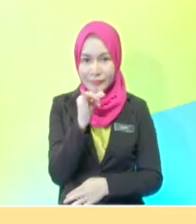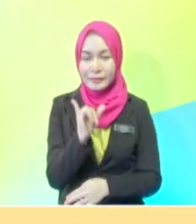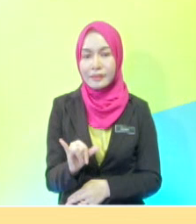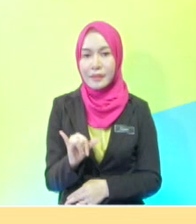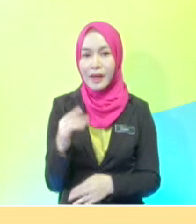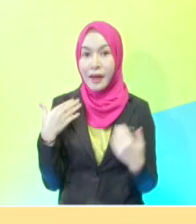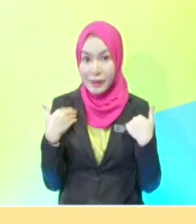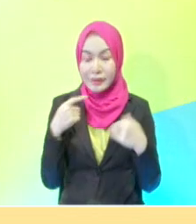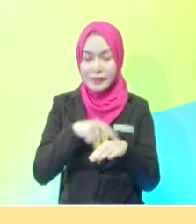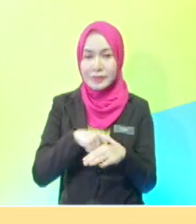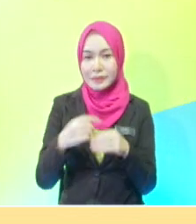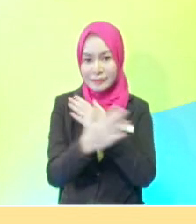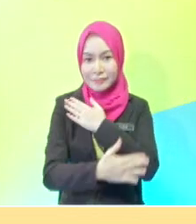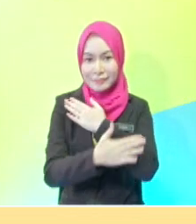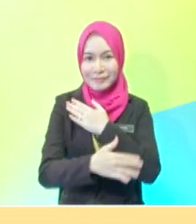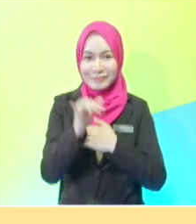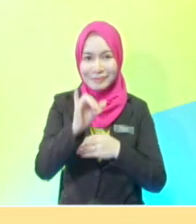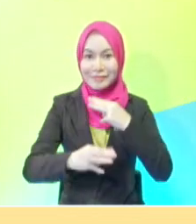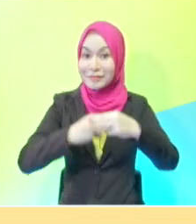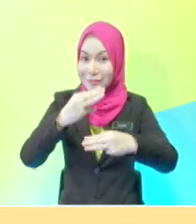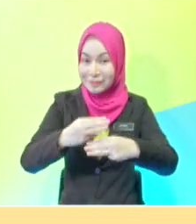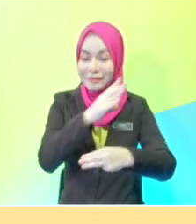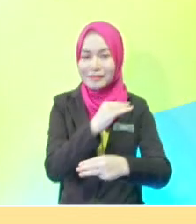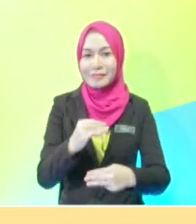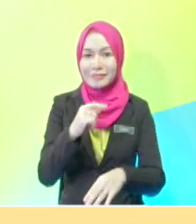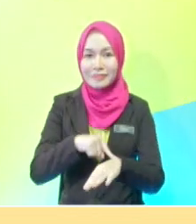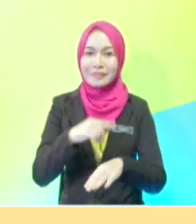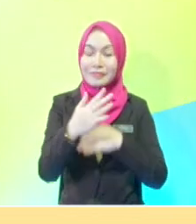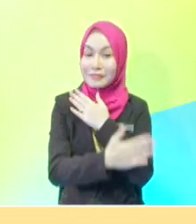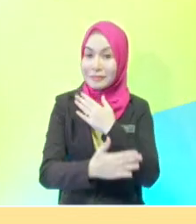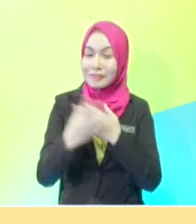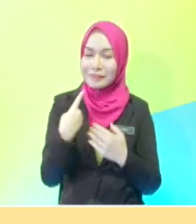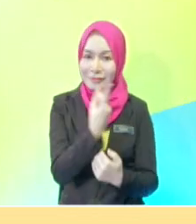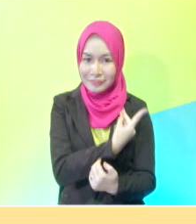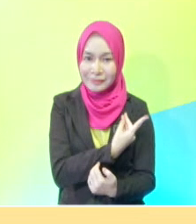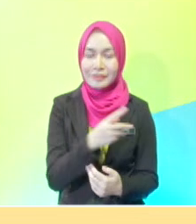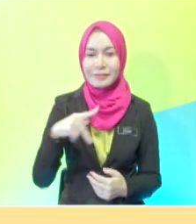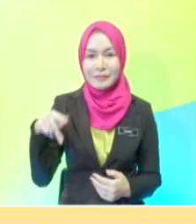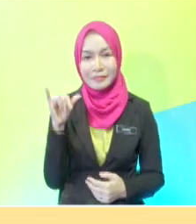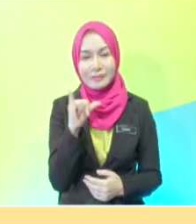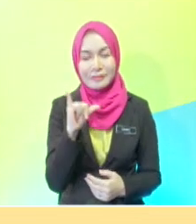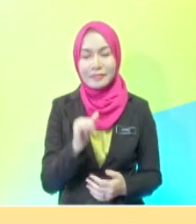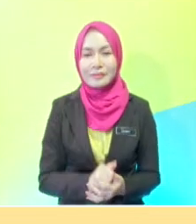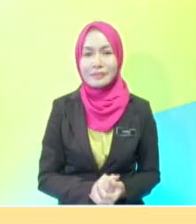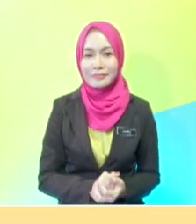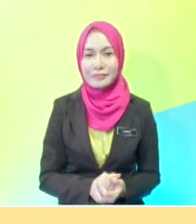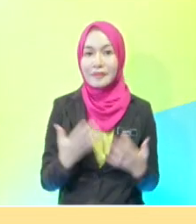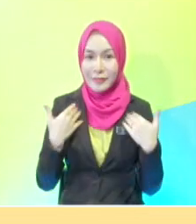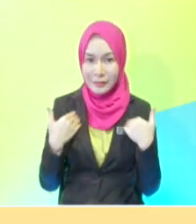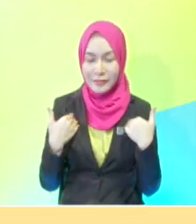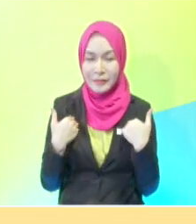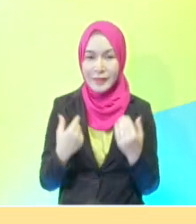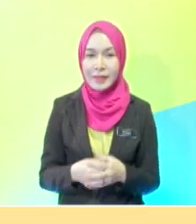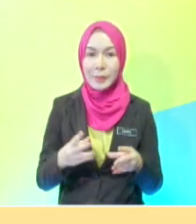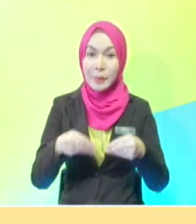kita Malaysia sendiri jadi di sini hari ini kita akan bincakan 4 bidang yang mana sumbangan bioteknologi yang